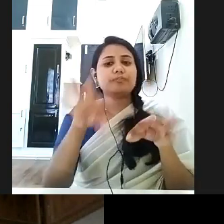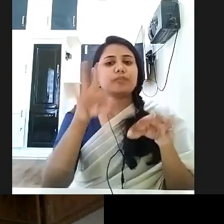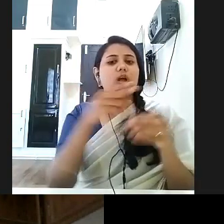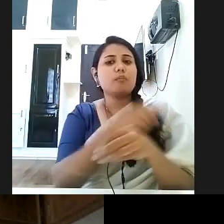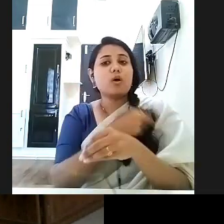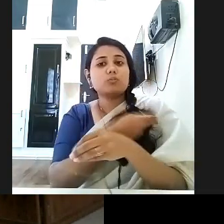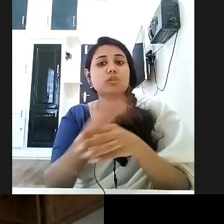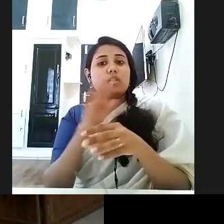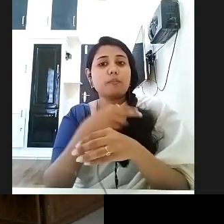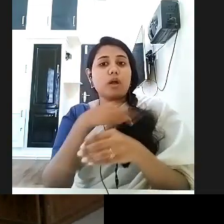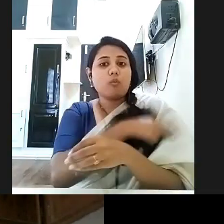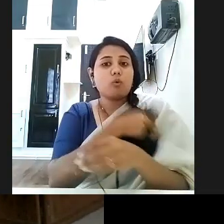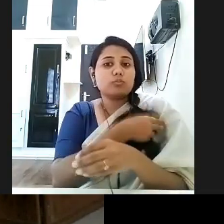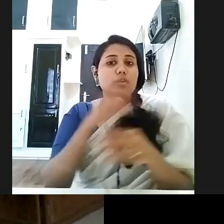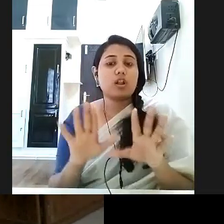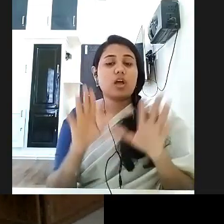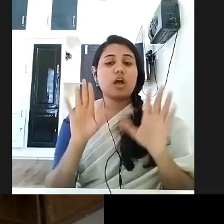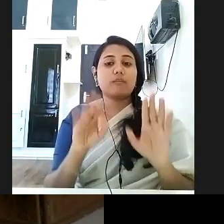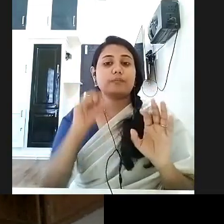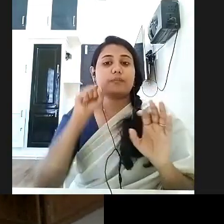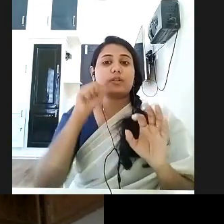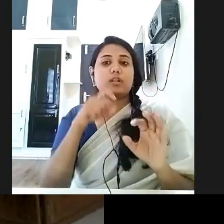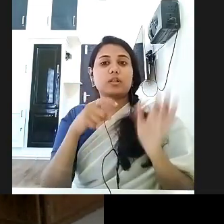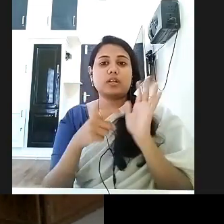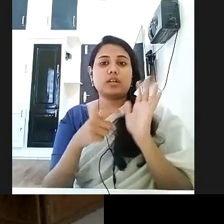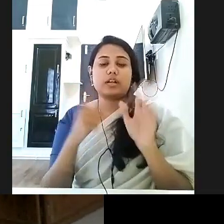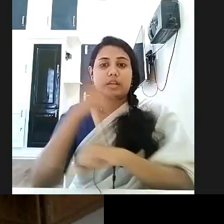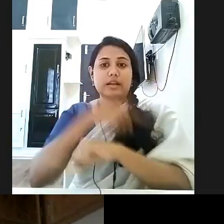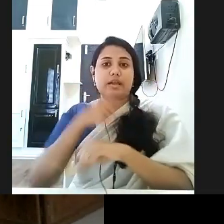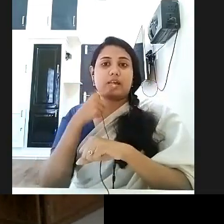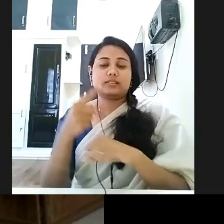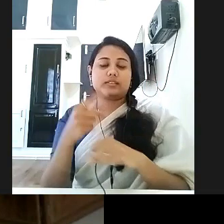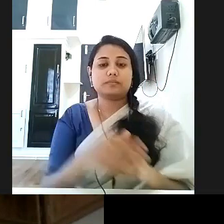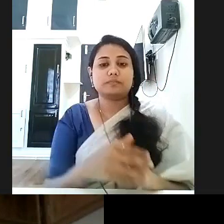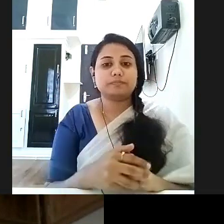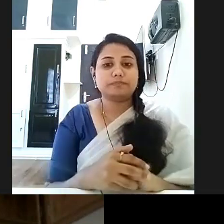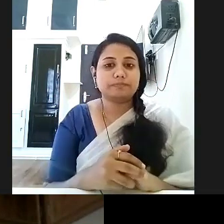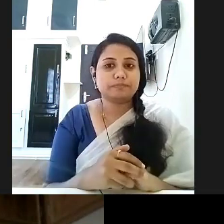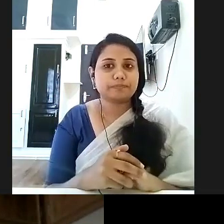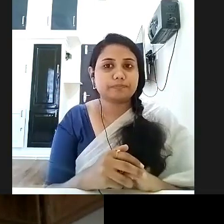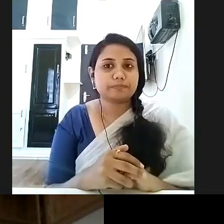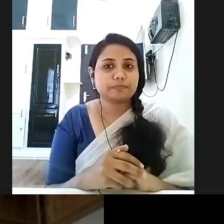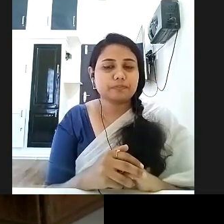ഒന്ന് അവരായിട്ടൊന്ന് കോൺടാക്ട് ചെയ്താൽ മതി. കൊടുത്താൽ മതി. യാ ഷുവർ.